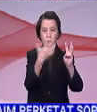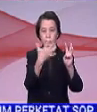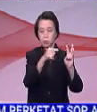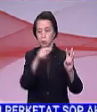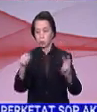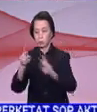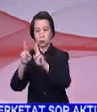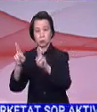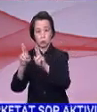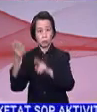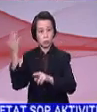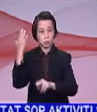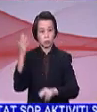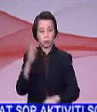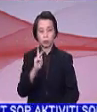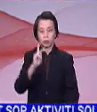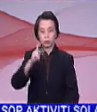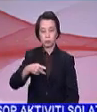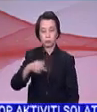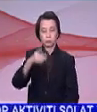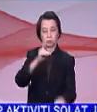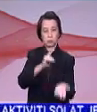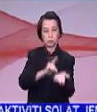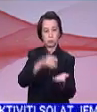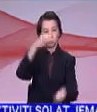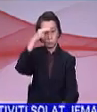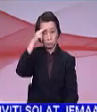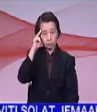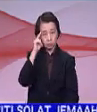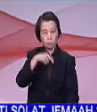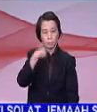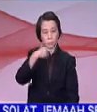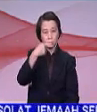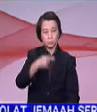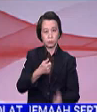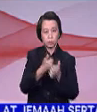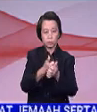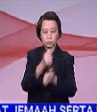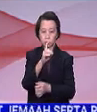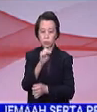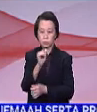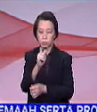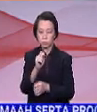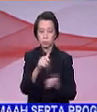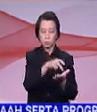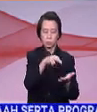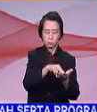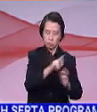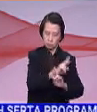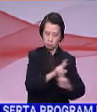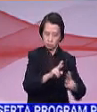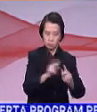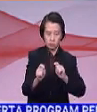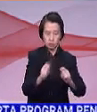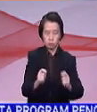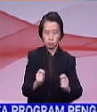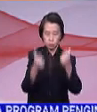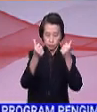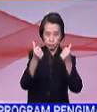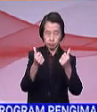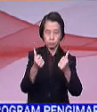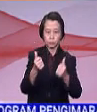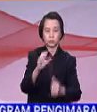Rabu lepas. Ketua Pengarah Kesihatan Tan Sri Dr. Nur Hisham Abdullah berkata, berdasarkan data Pusat Kesiapsagaan dan Tindak Cepat